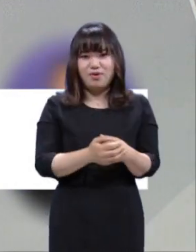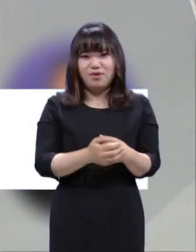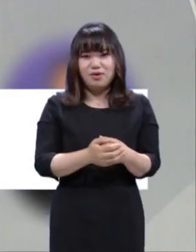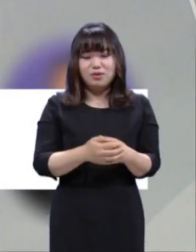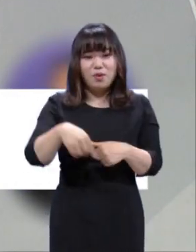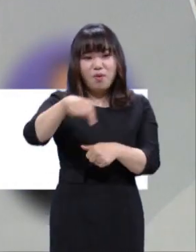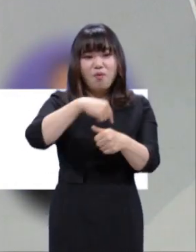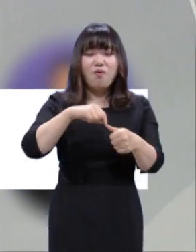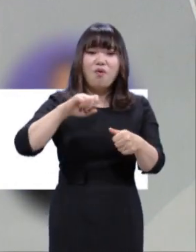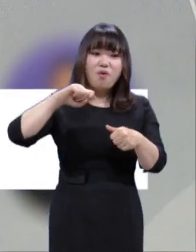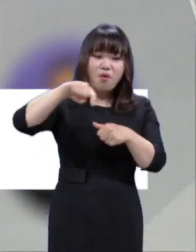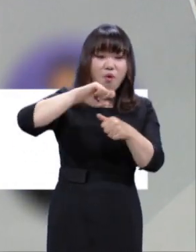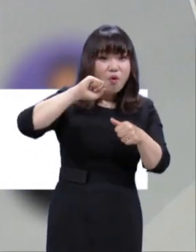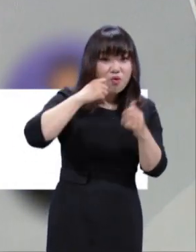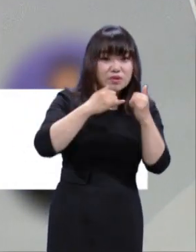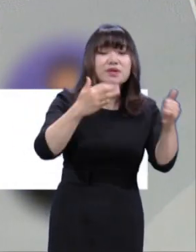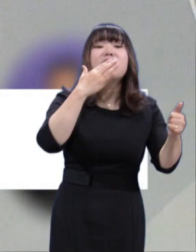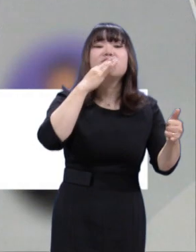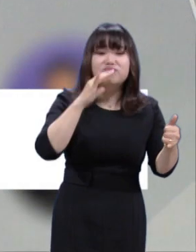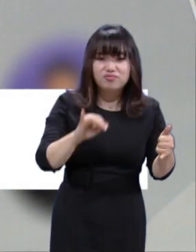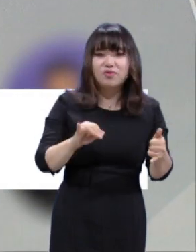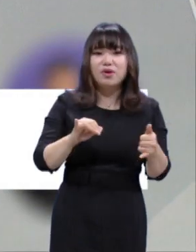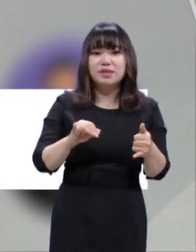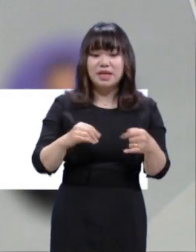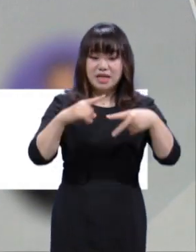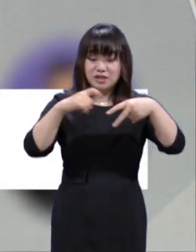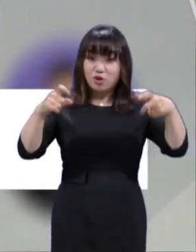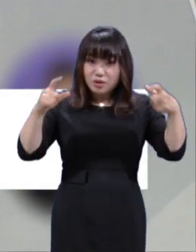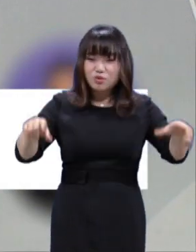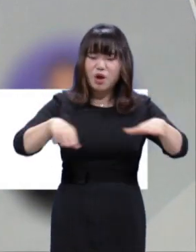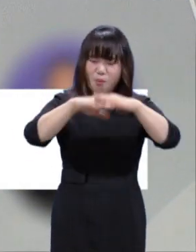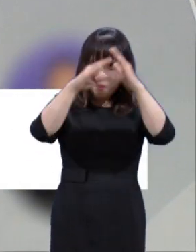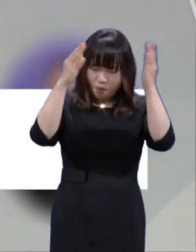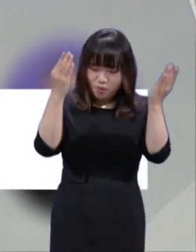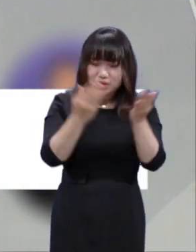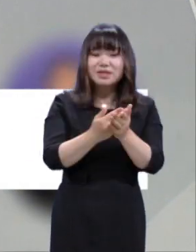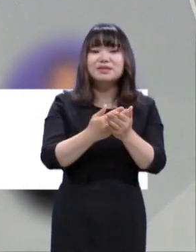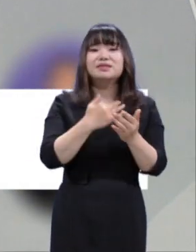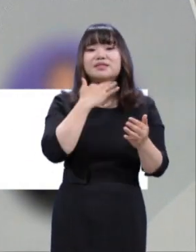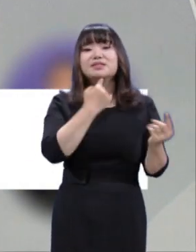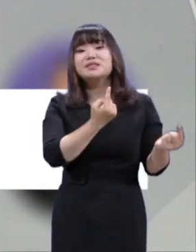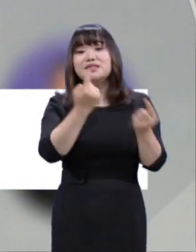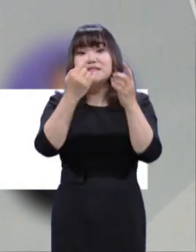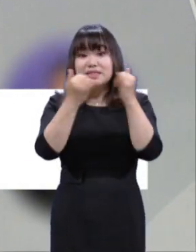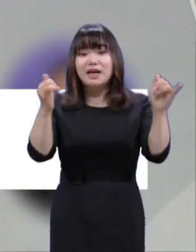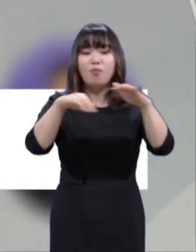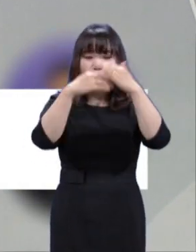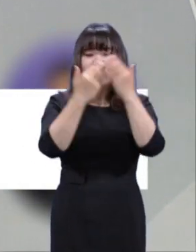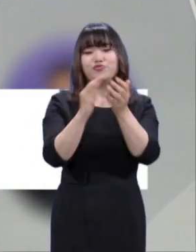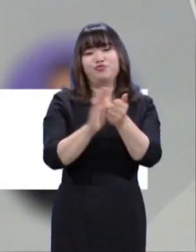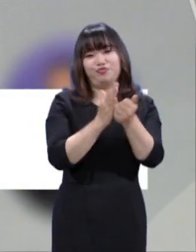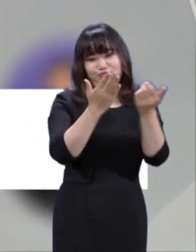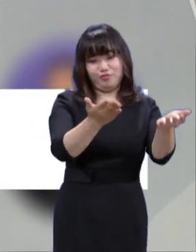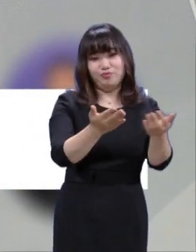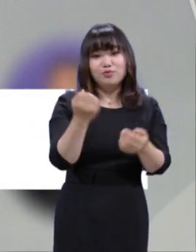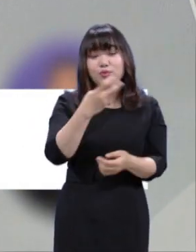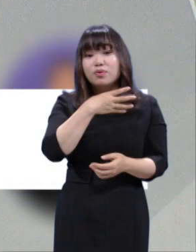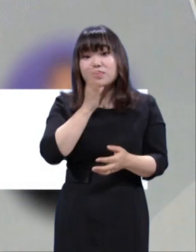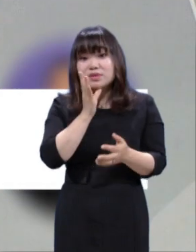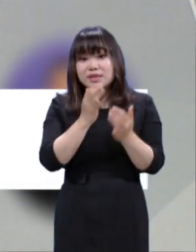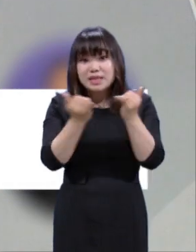취약계층만이 아니라 서대문의 모든 어르신들이 혜택을 볼 수 있도록 하겠습니다. 노인 일자리